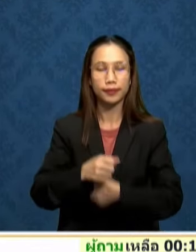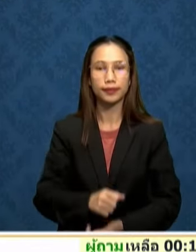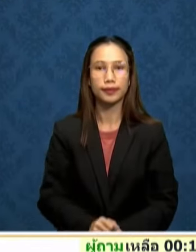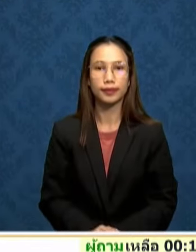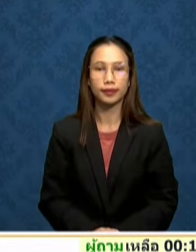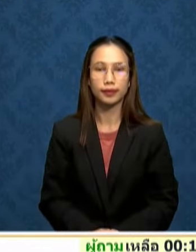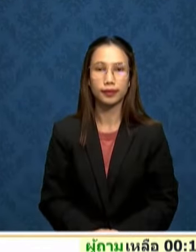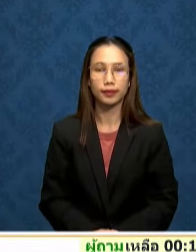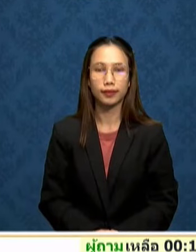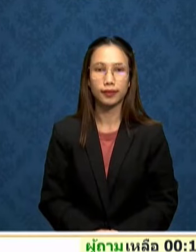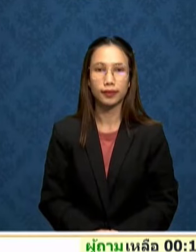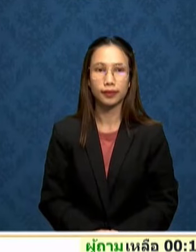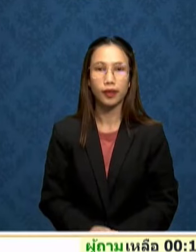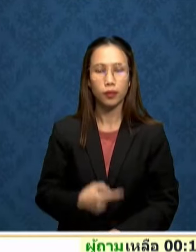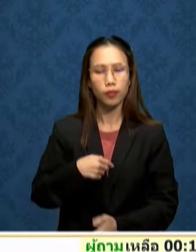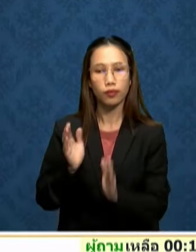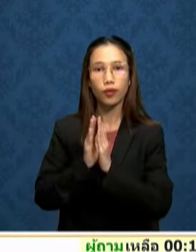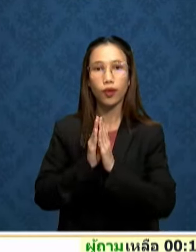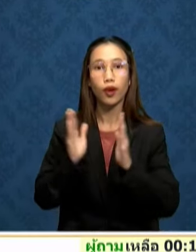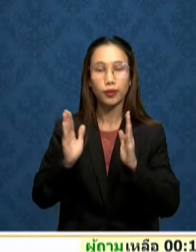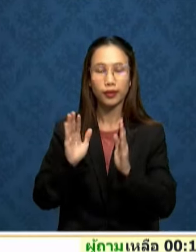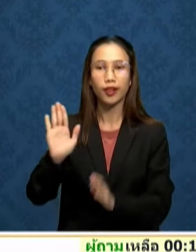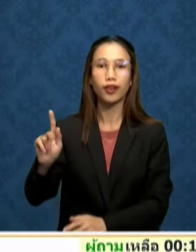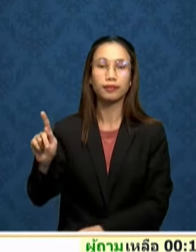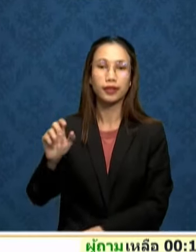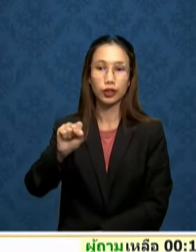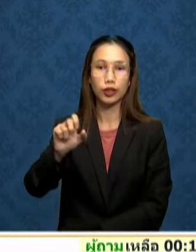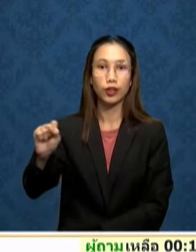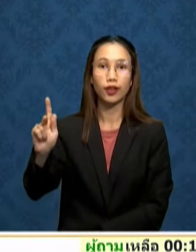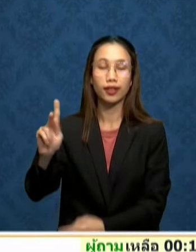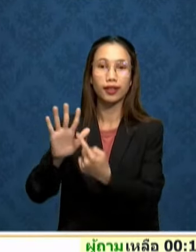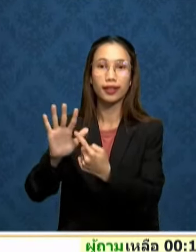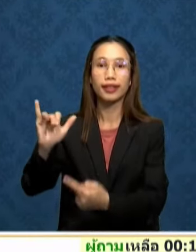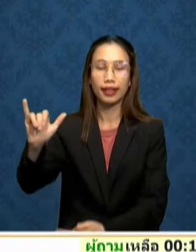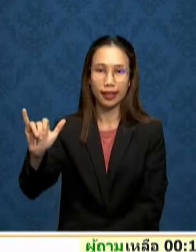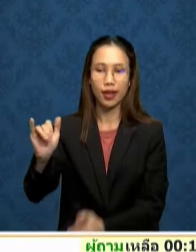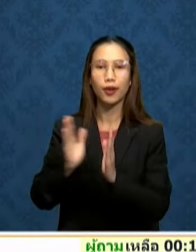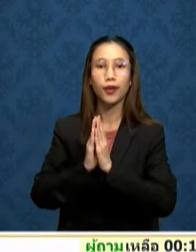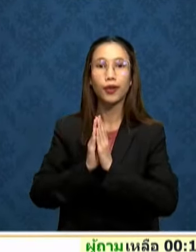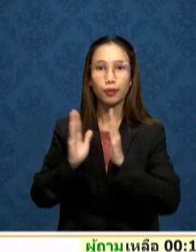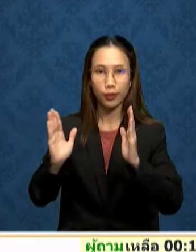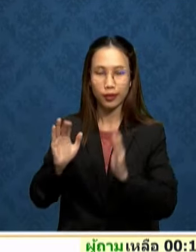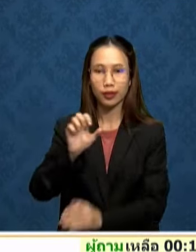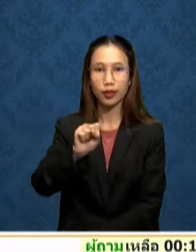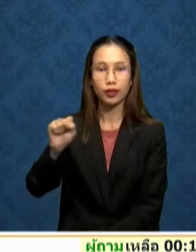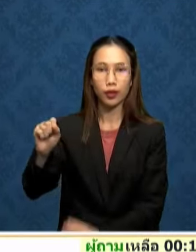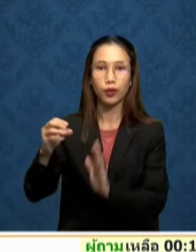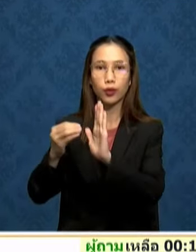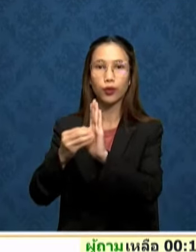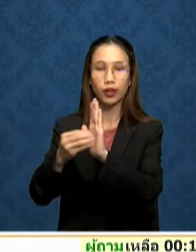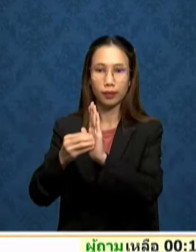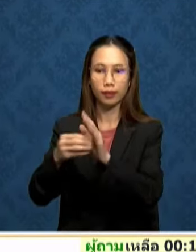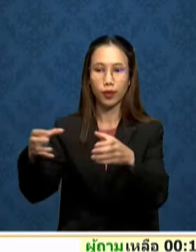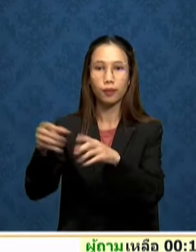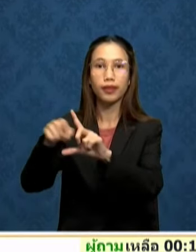ผมต้องขอบพระคุณนะครับน้องกายนะครับท่านสสนัทชา บุญอินชัยสวัสดิ์นะครับสสกรุงเทพมหานครจาก